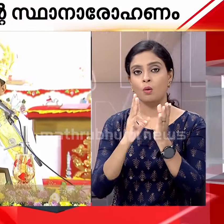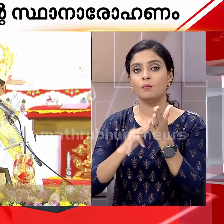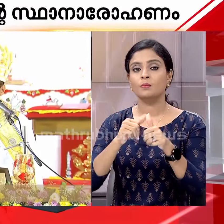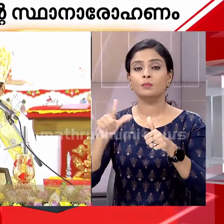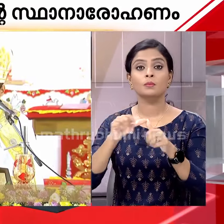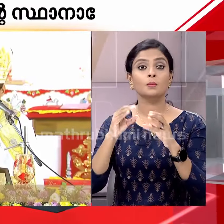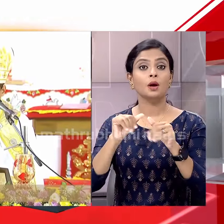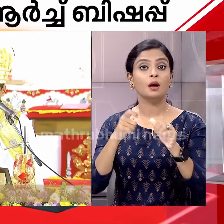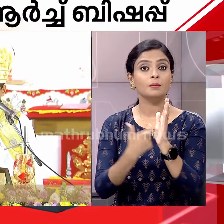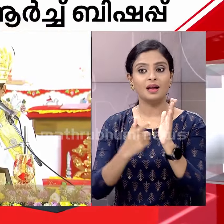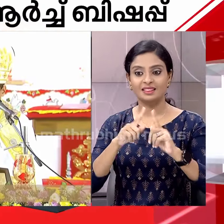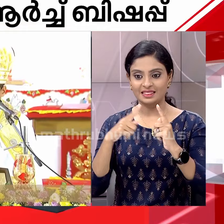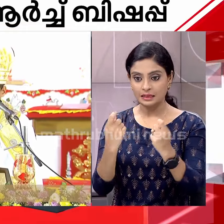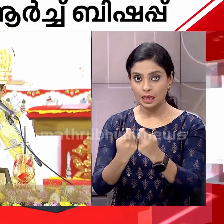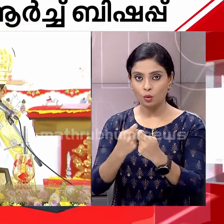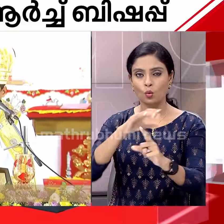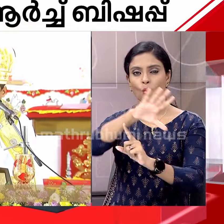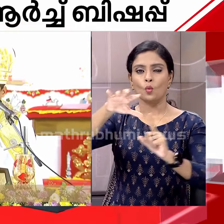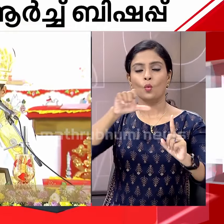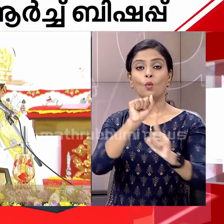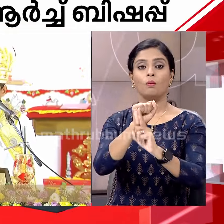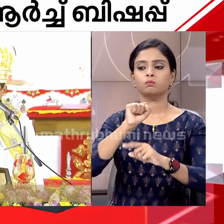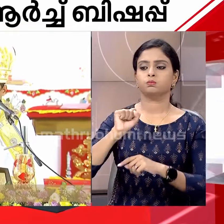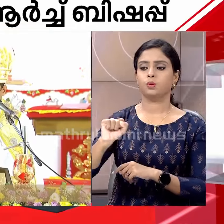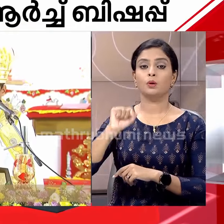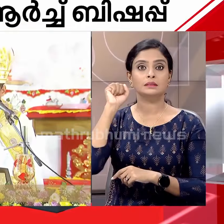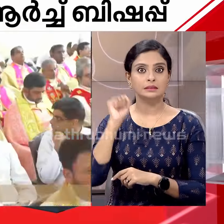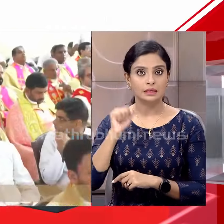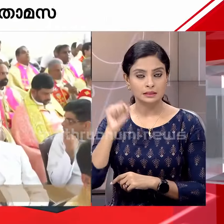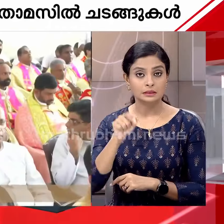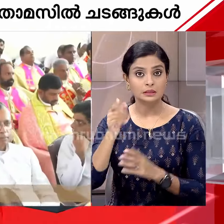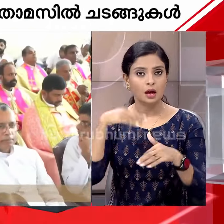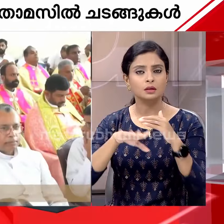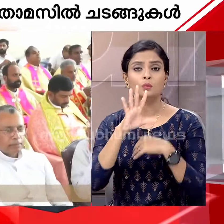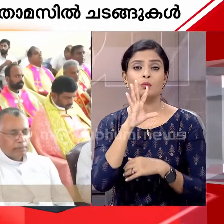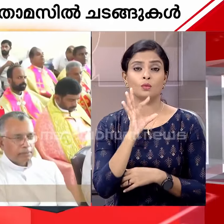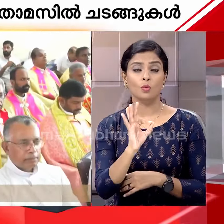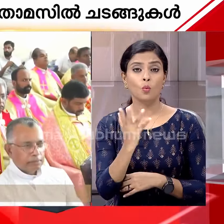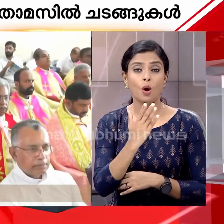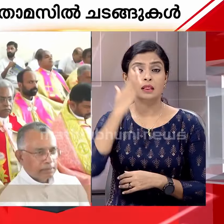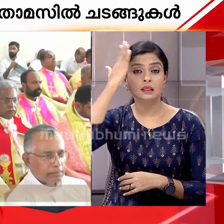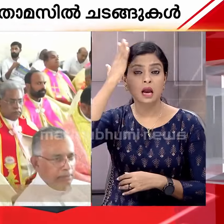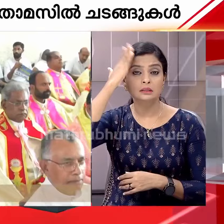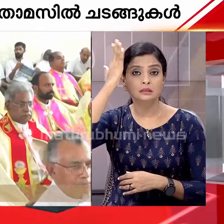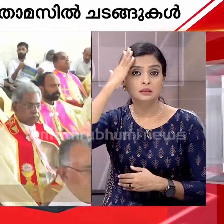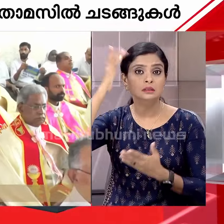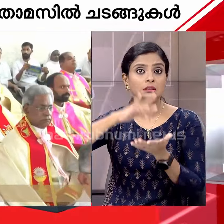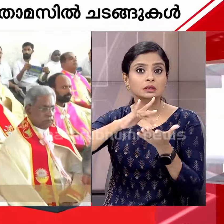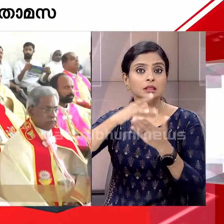ഒരു പാരമ്പര്യമുണ്ട്. ആ പാരമ്പര്യത്തിലെ നിർണായകമായ വ്യക്തികളാണ് താമര തലശ്ശേരിയിലെ വള്ളോപ്പള്ളി